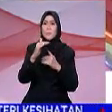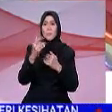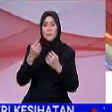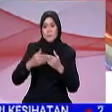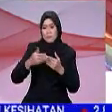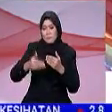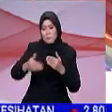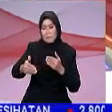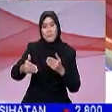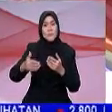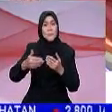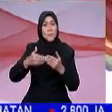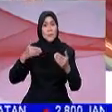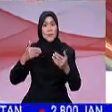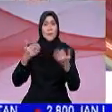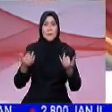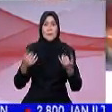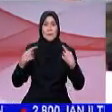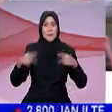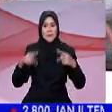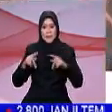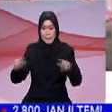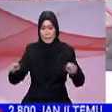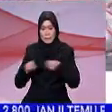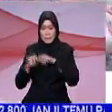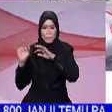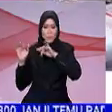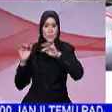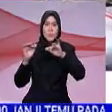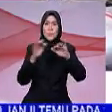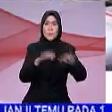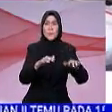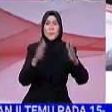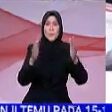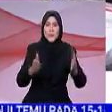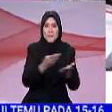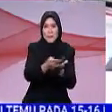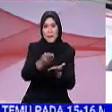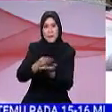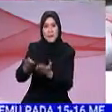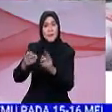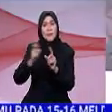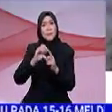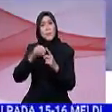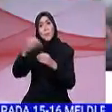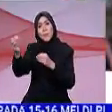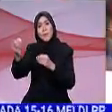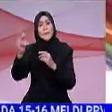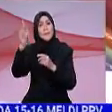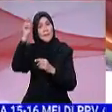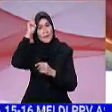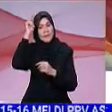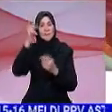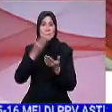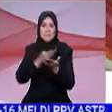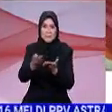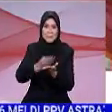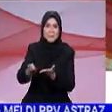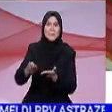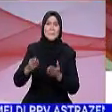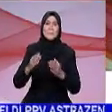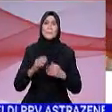beberapa hari sebelum perayaan, kedainya akan menjadi tumpuan pelanggan tempatan atau dari luar Kelantan. Sekali dekat nak raya